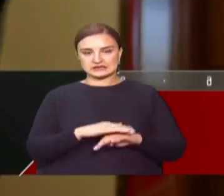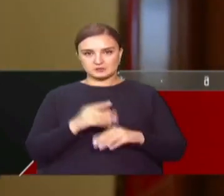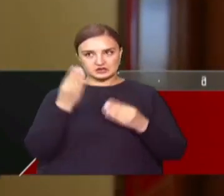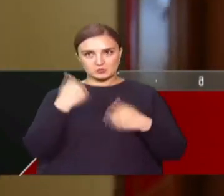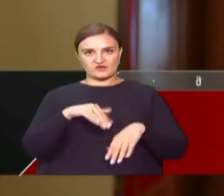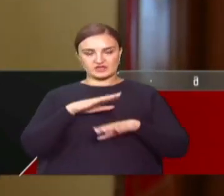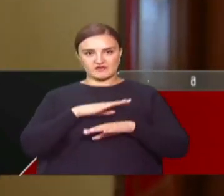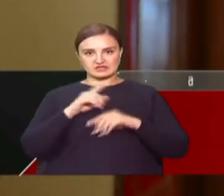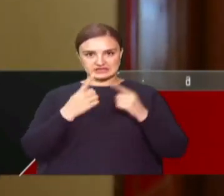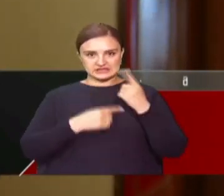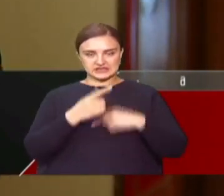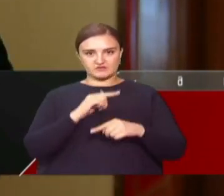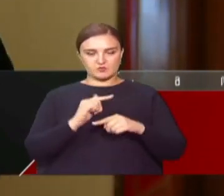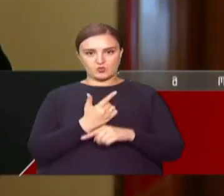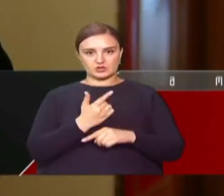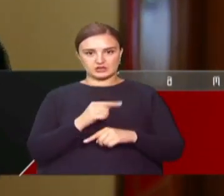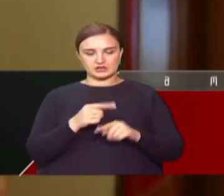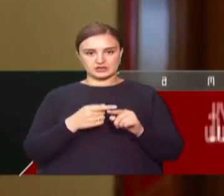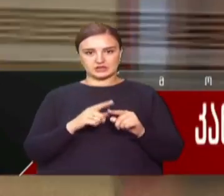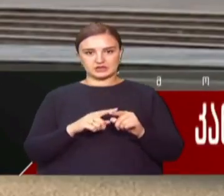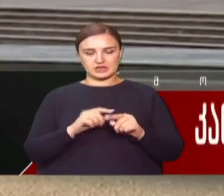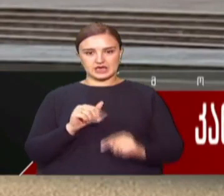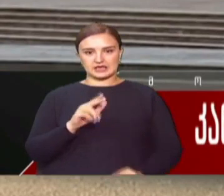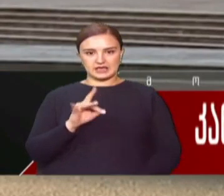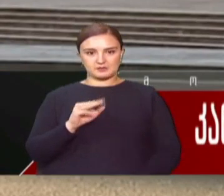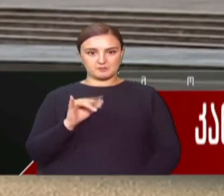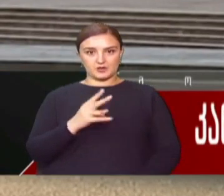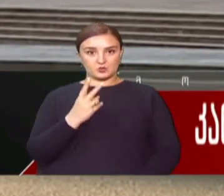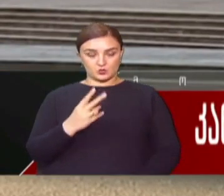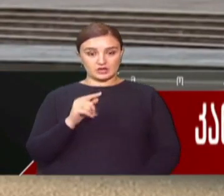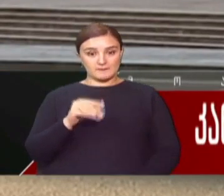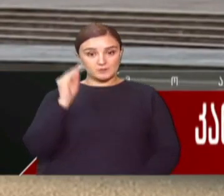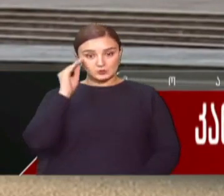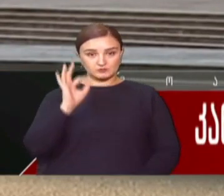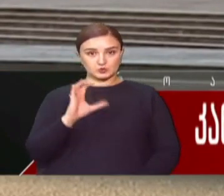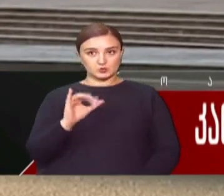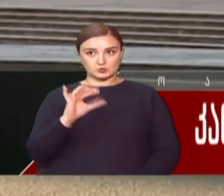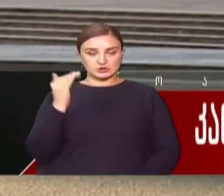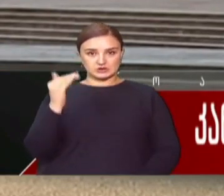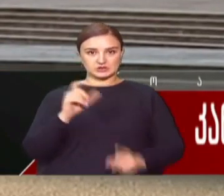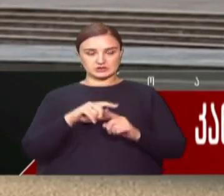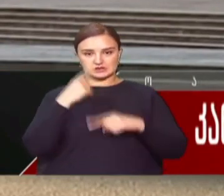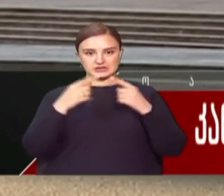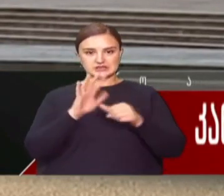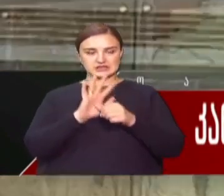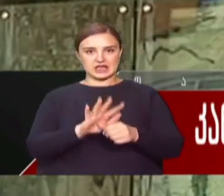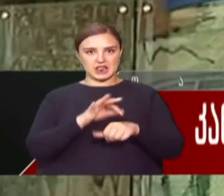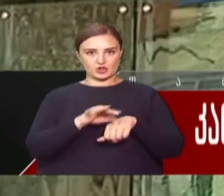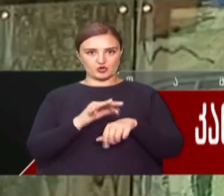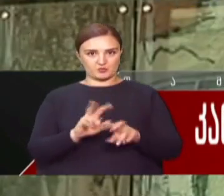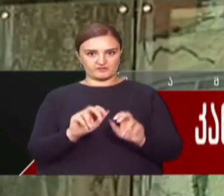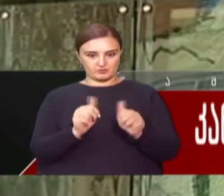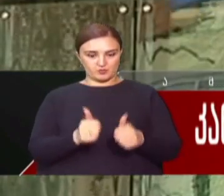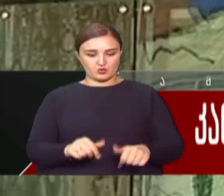chemuktavaza Morigi seria Akermani 2. Gadaparva am logikit soret susis mier gaxmovanebuli zaladobrivis scenarit xdeba.